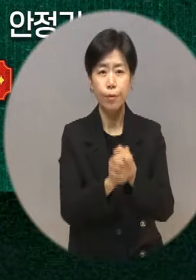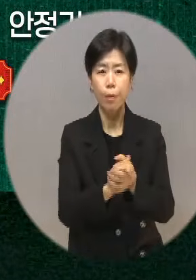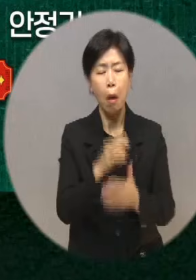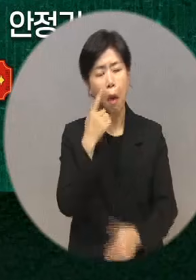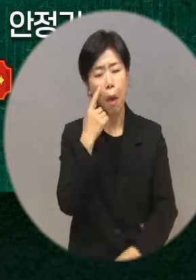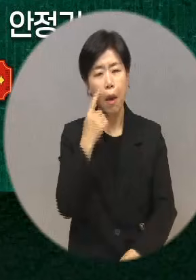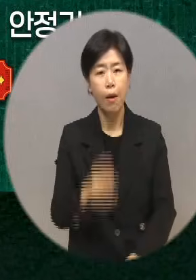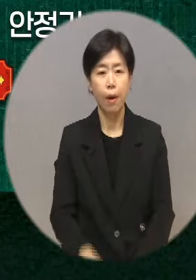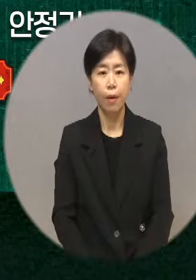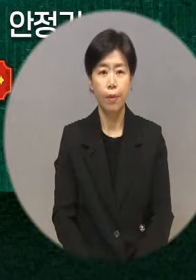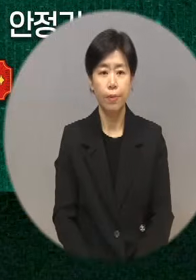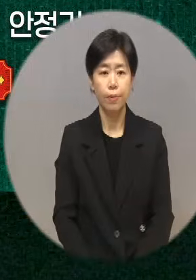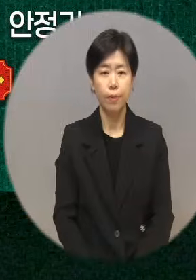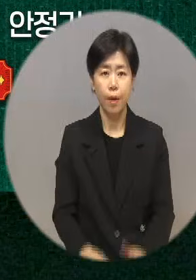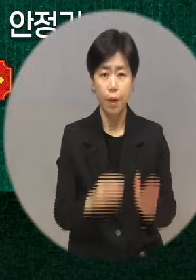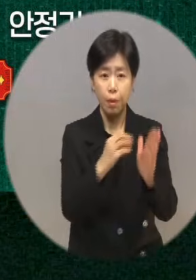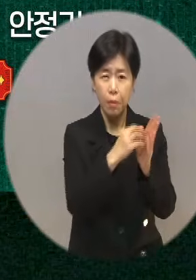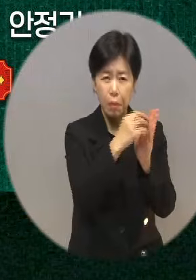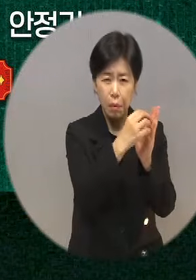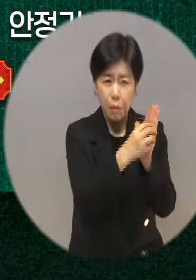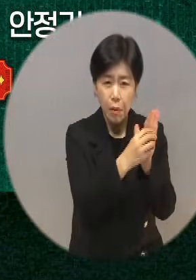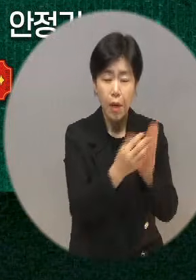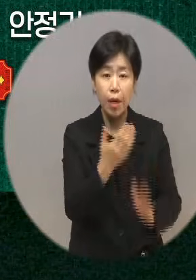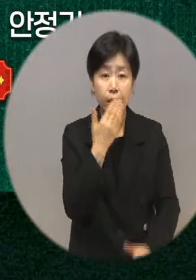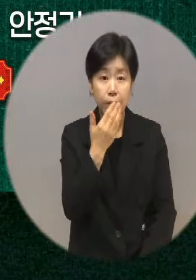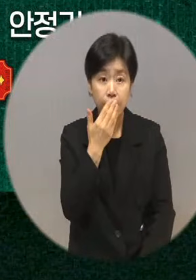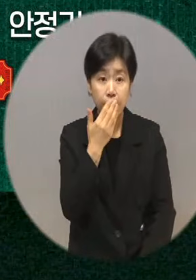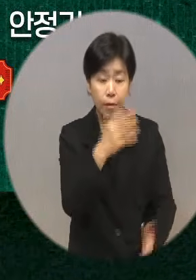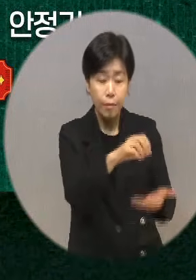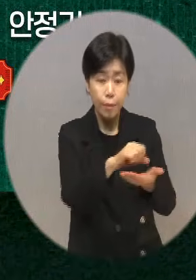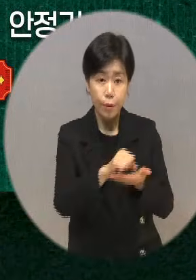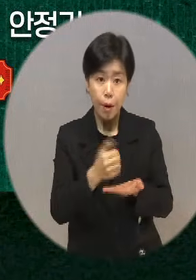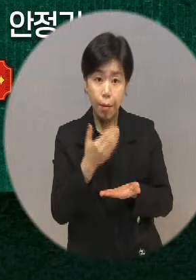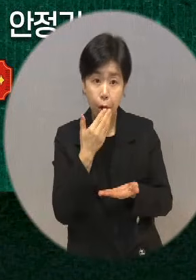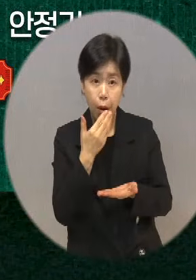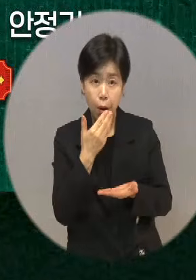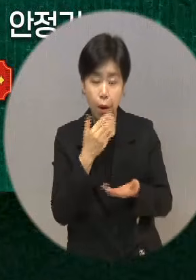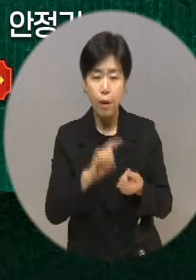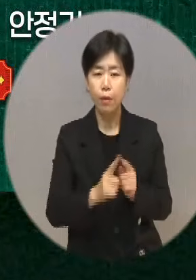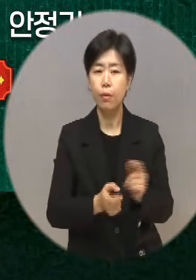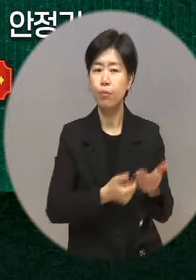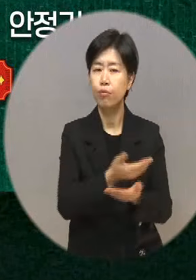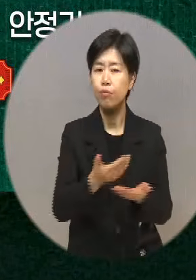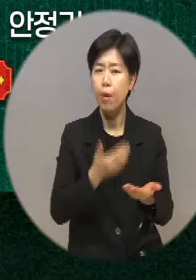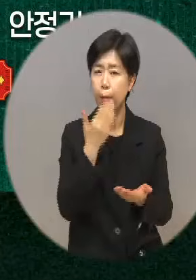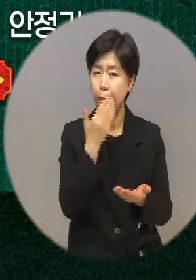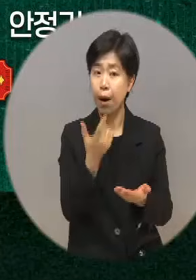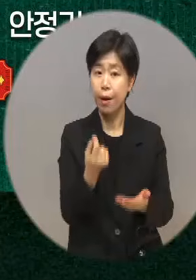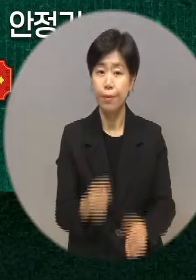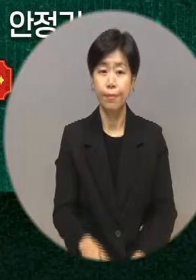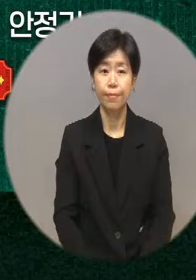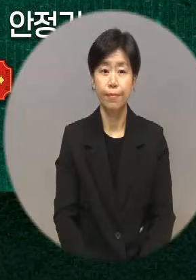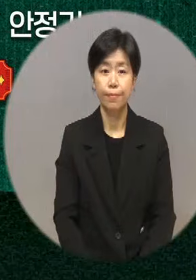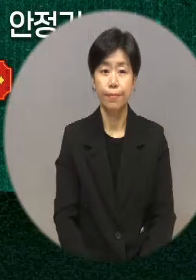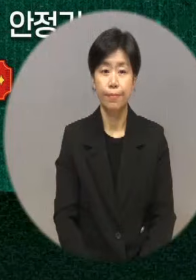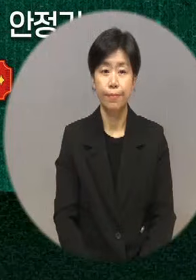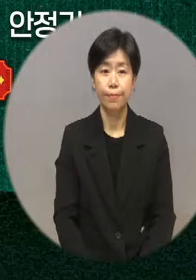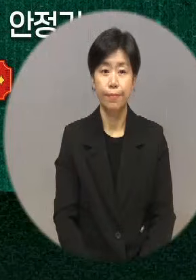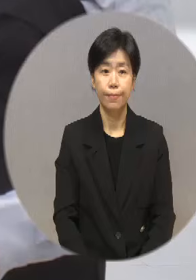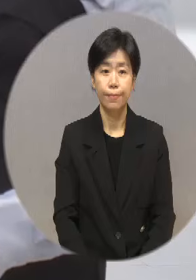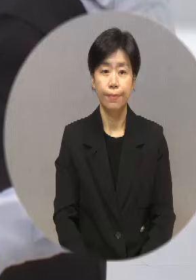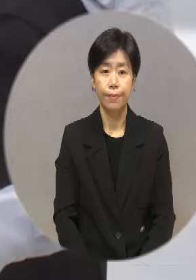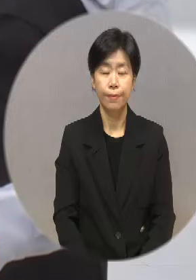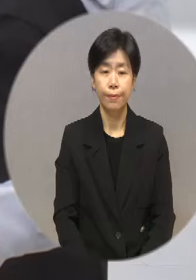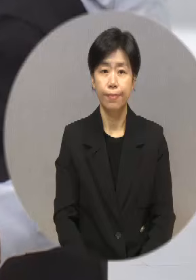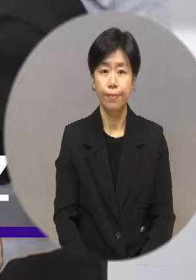빠른 속도로 함흥, 개성, 음식을 먹는 것만으로도 통합과 교류가 막 일어나지 않을까라는 생각이 좀